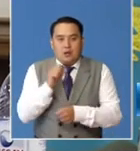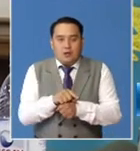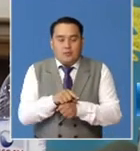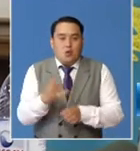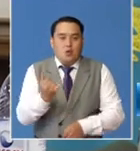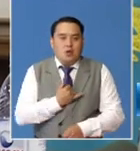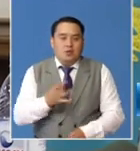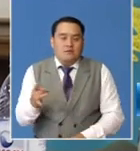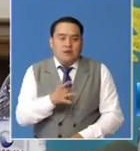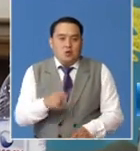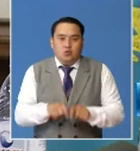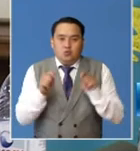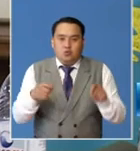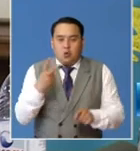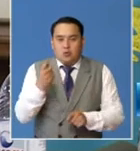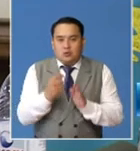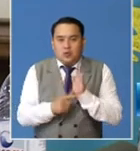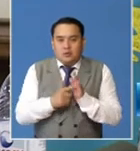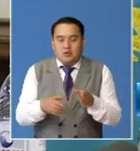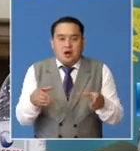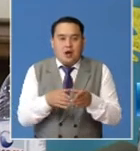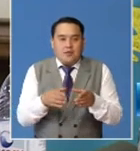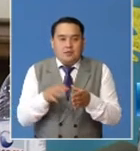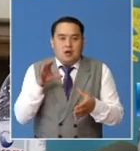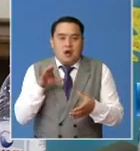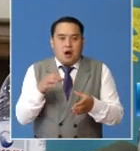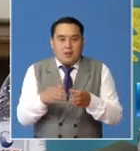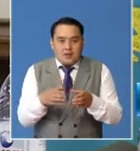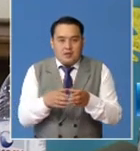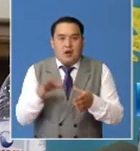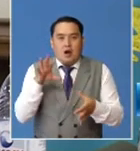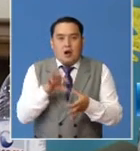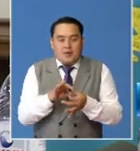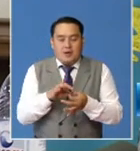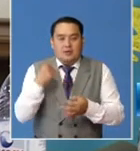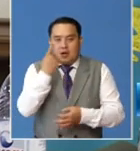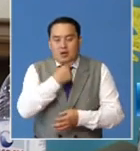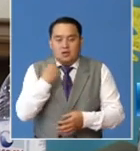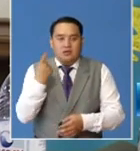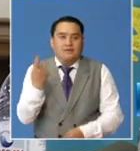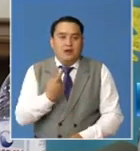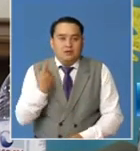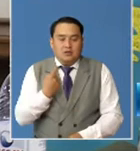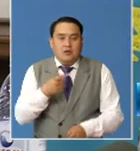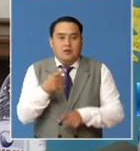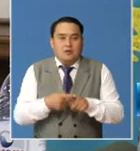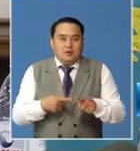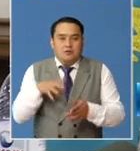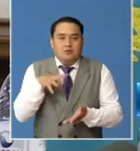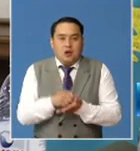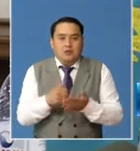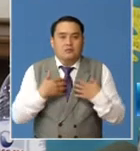У нас в регионе создано 170 кооперативов с объединением 17 тысяч личных подсобных хозяйств. Половина из них